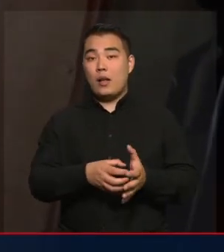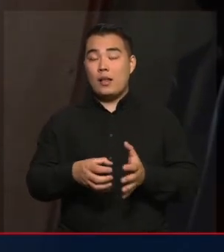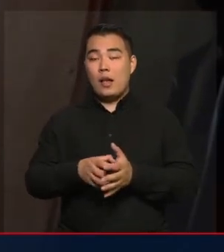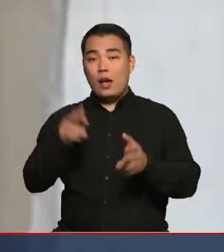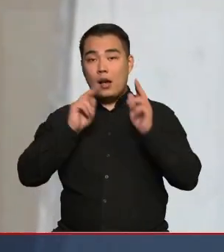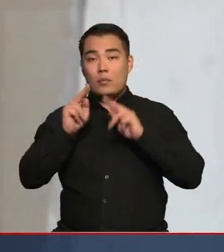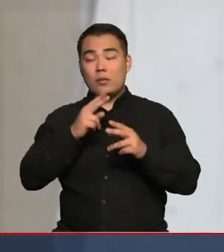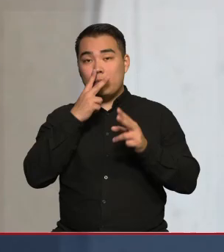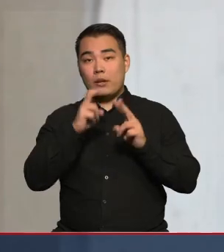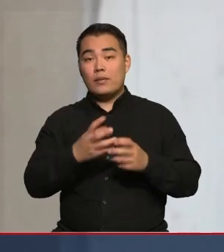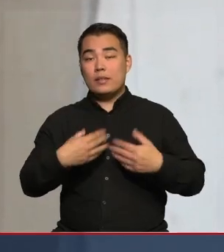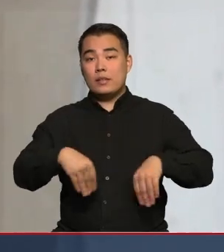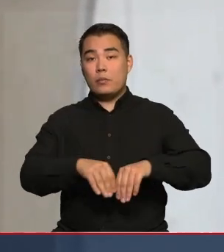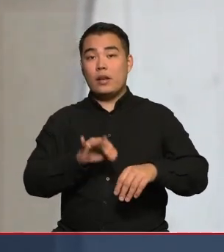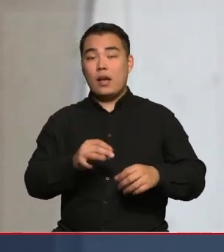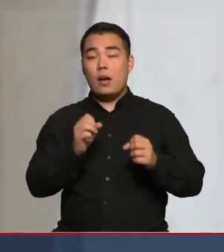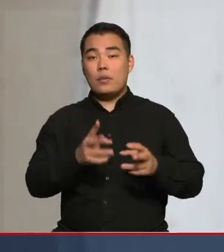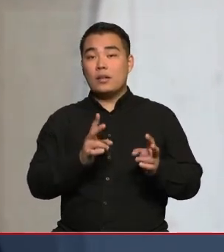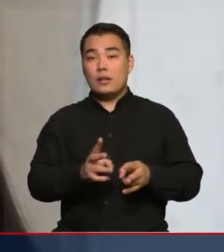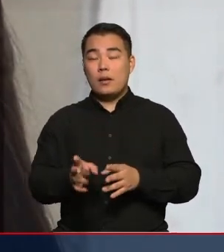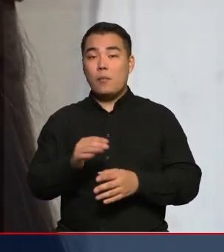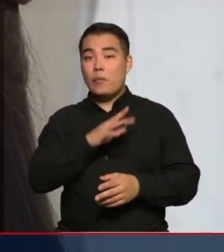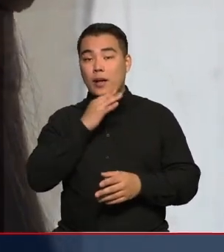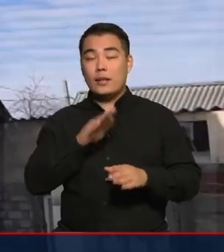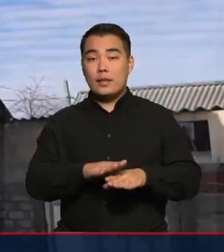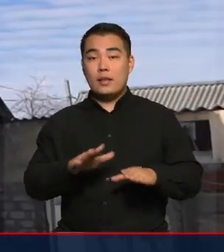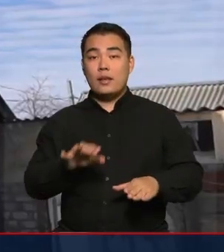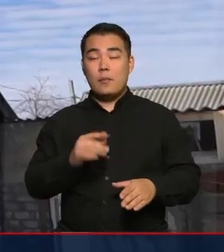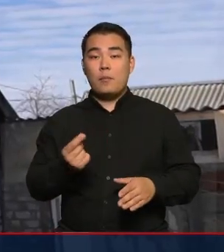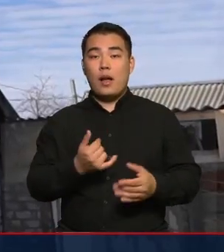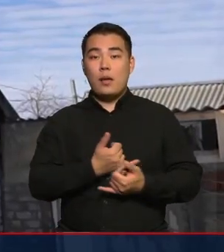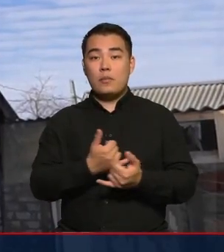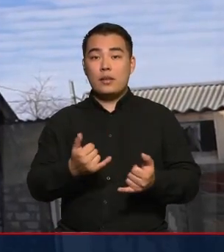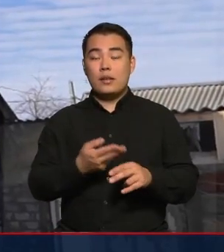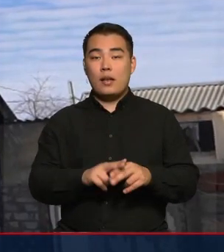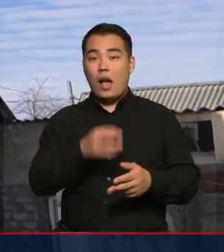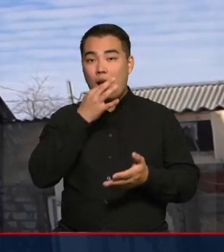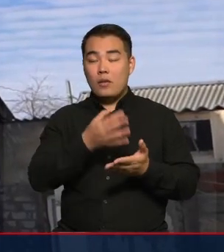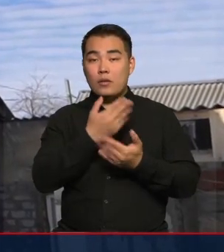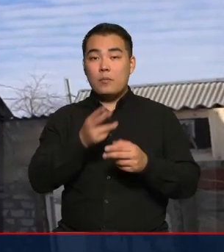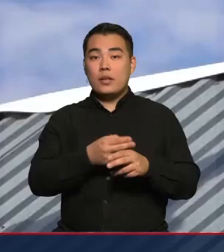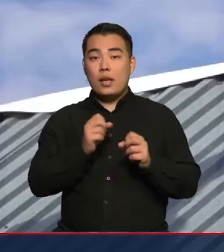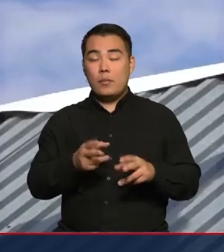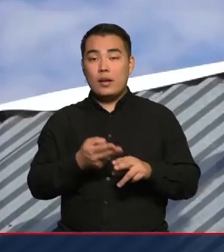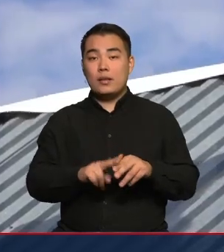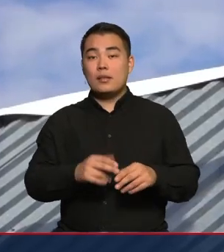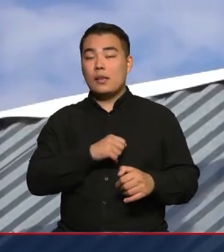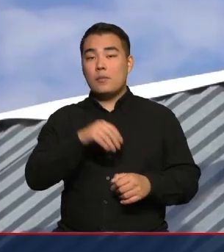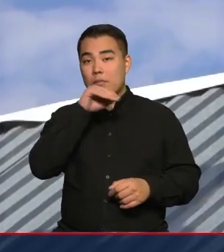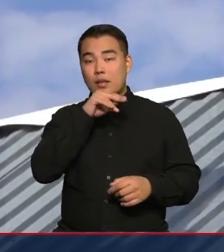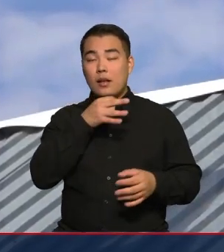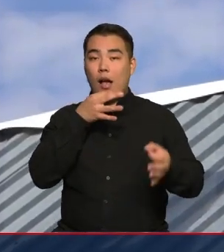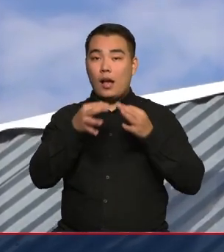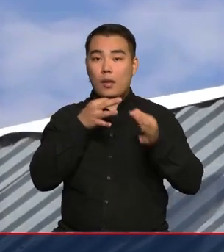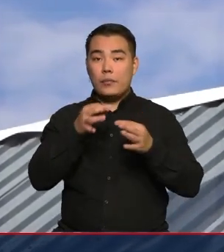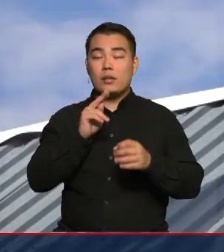образования. Проверяют семьи из зоны риска, многодетные и малообеспеченные. Не все ответственно подходят к вопросам безопасности. Специалисты проводят